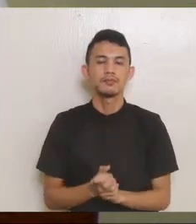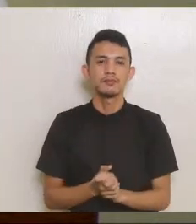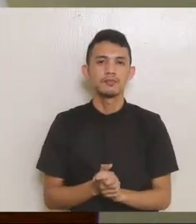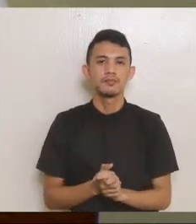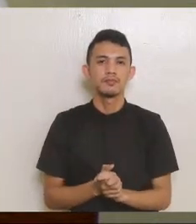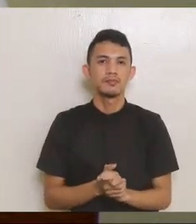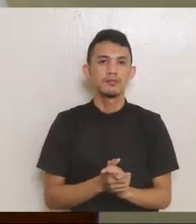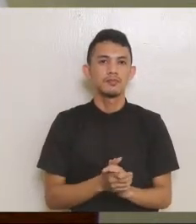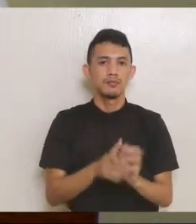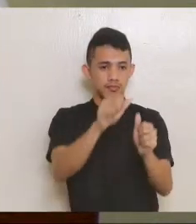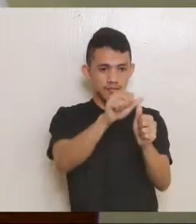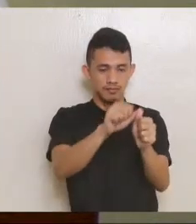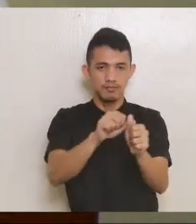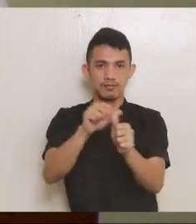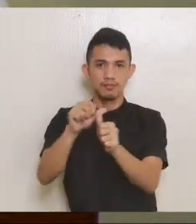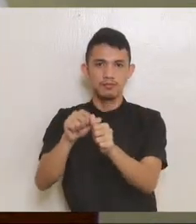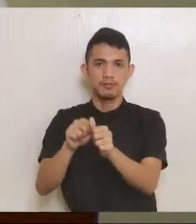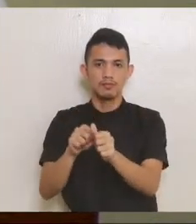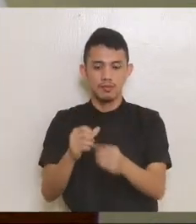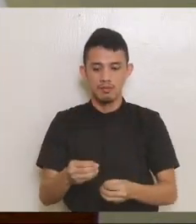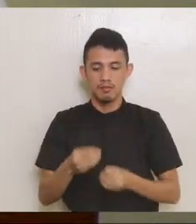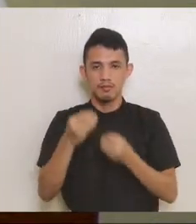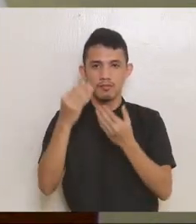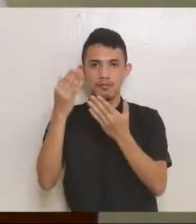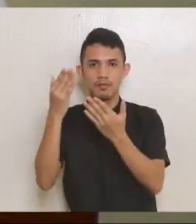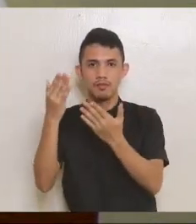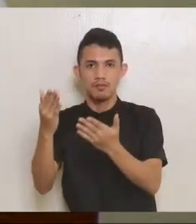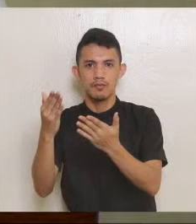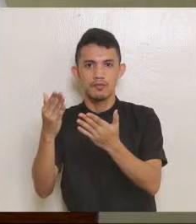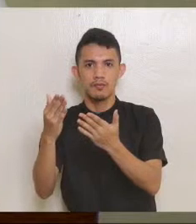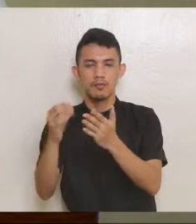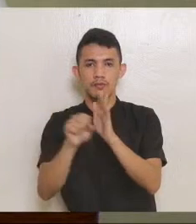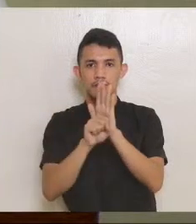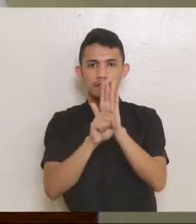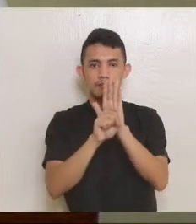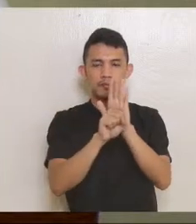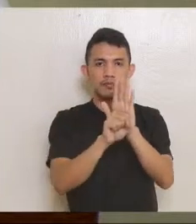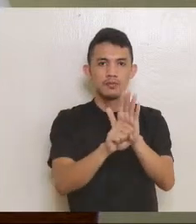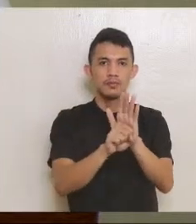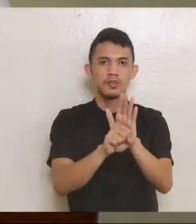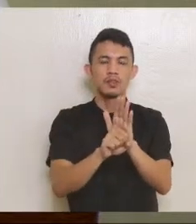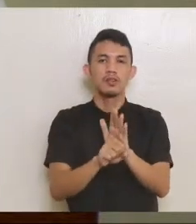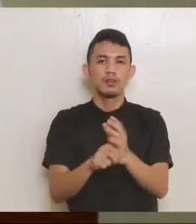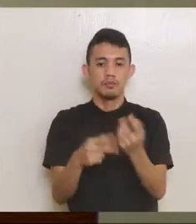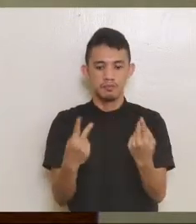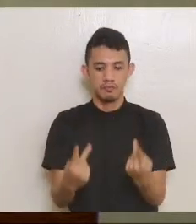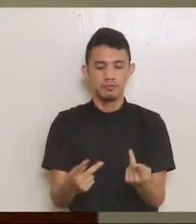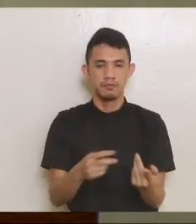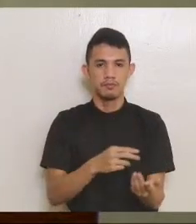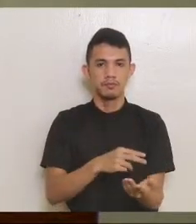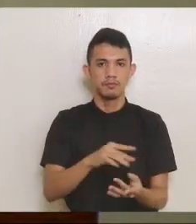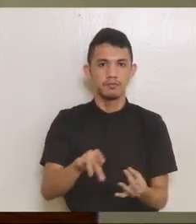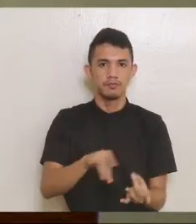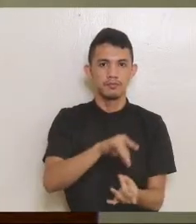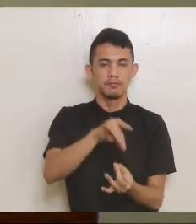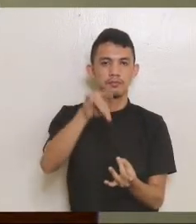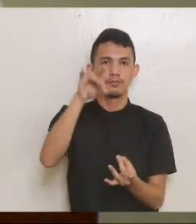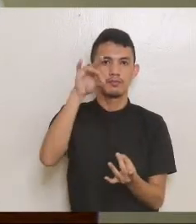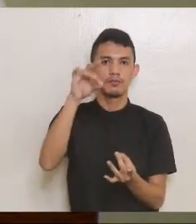usa gihatagan og pipila ka ilhanan sa presensya sa espiritu alang sa kaayuhan sa